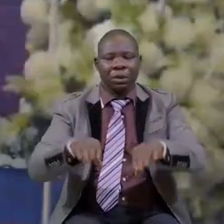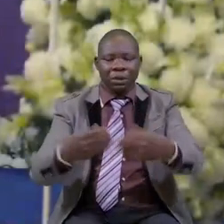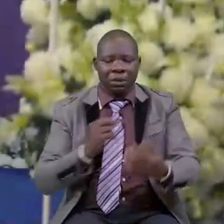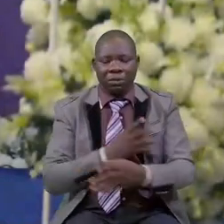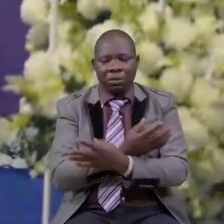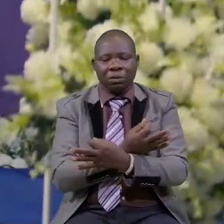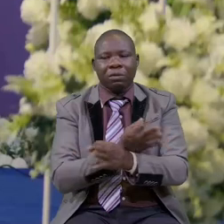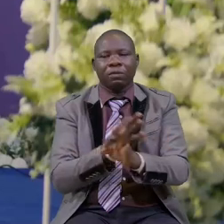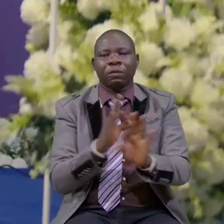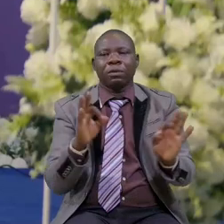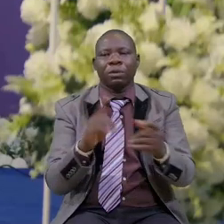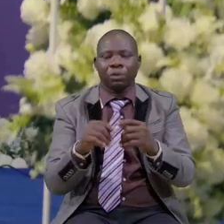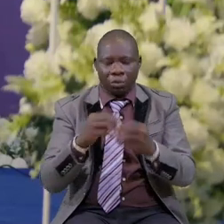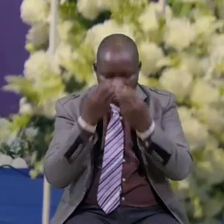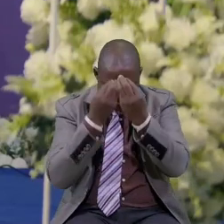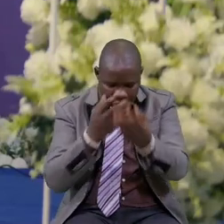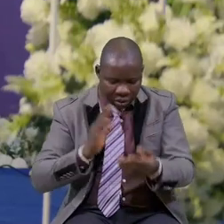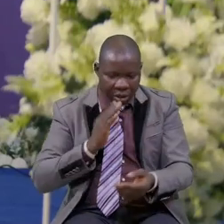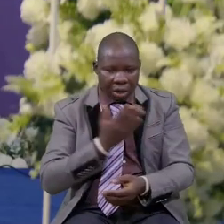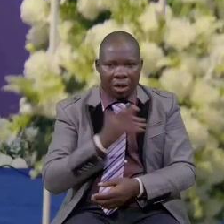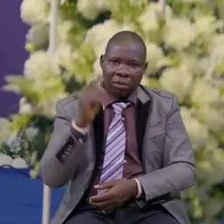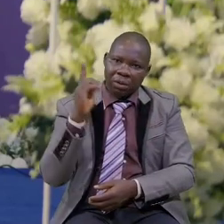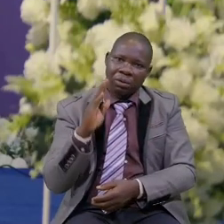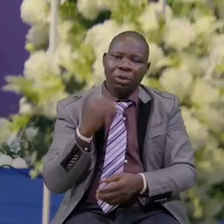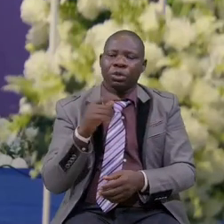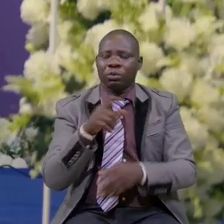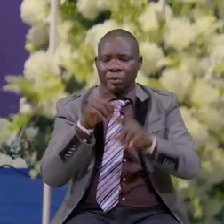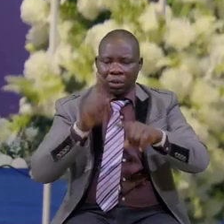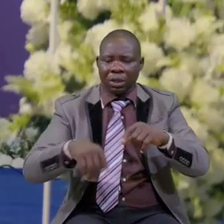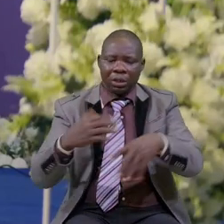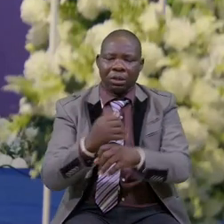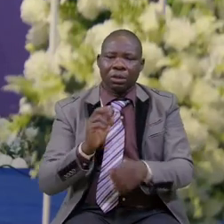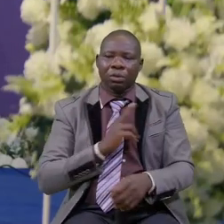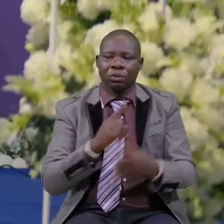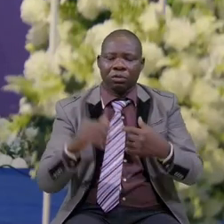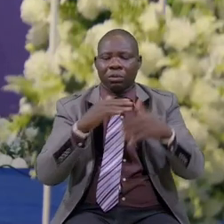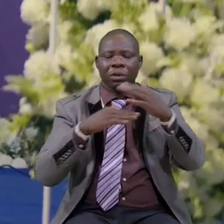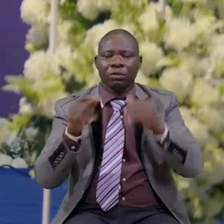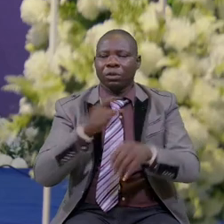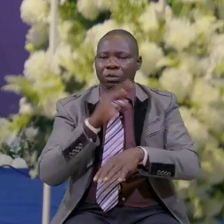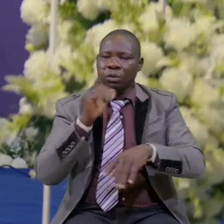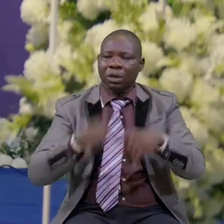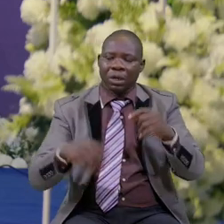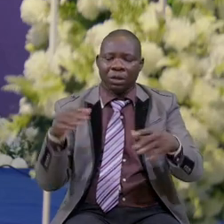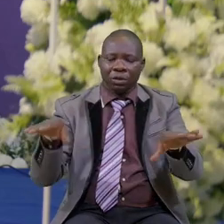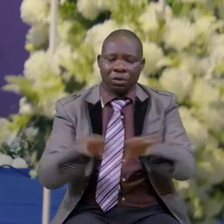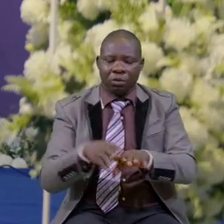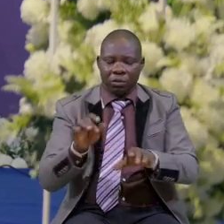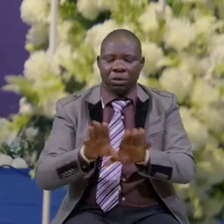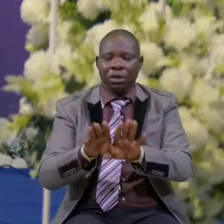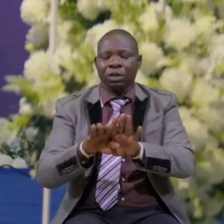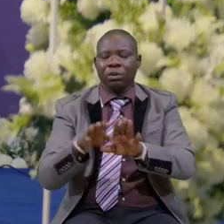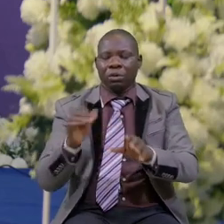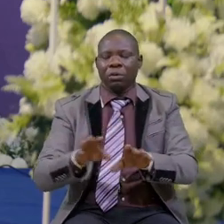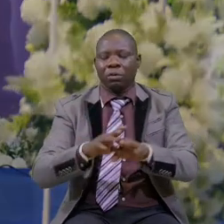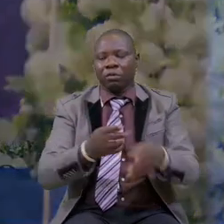liberté d'obéir à notre Dieu. Tu ne peux pas nous amener au ciel. Tu ne peux pas nous fermer la porte de